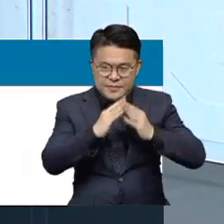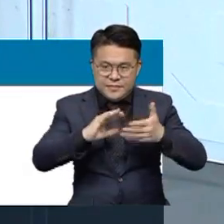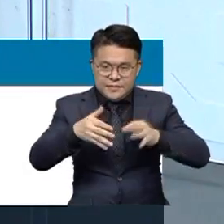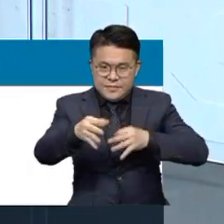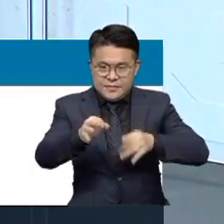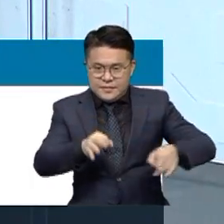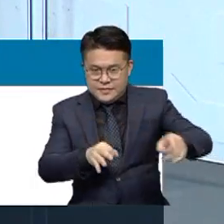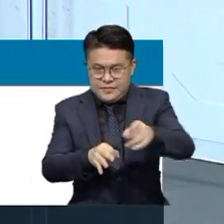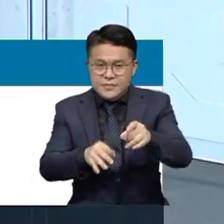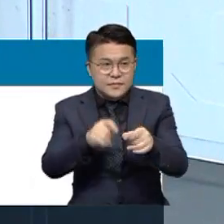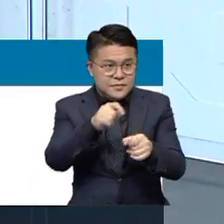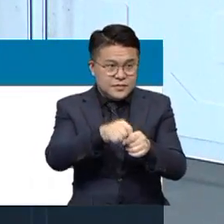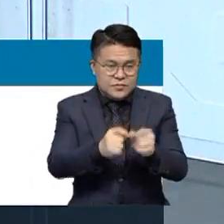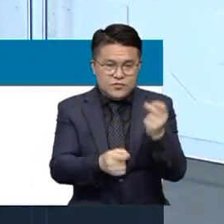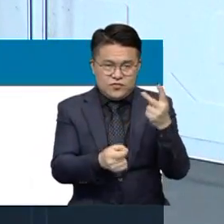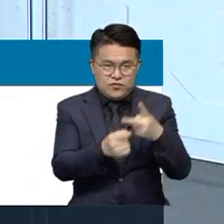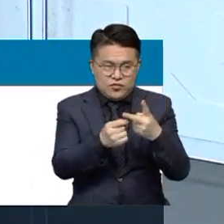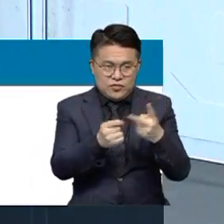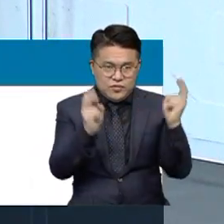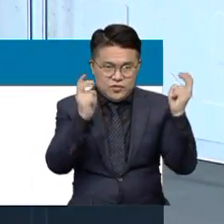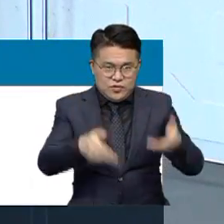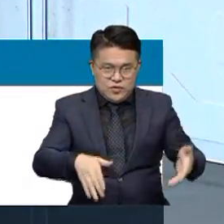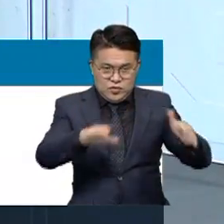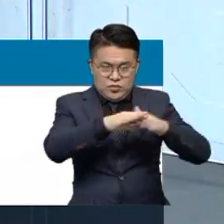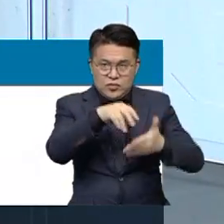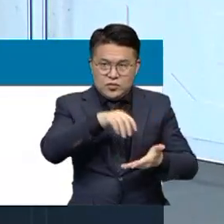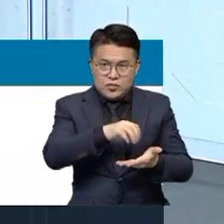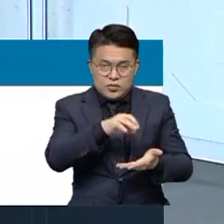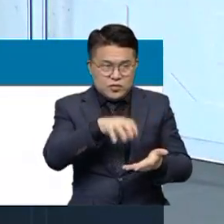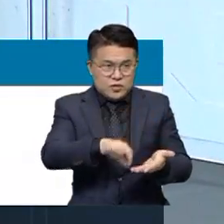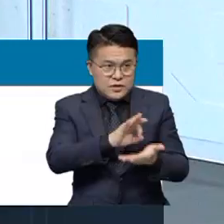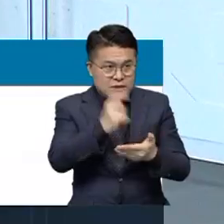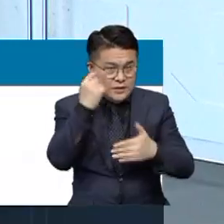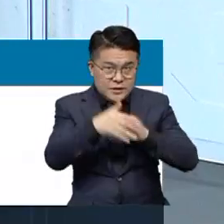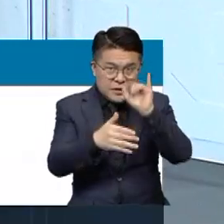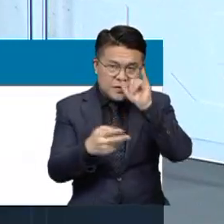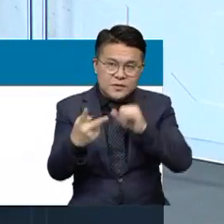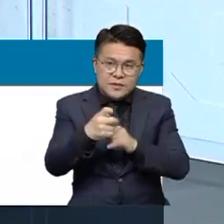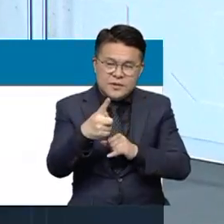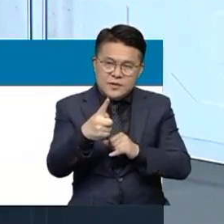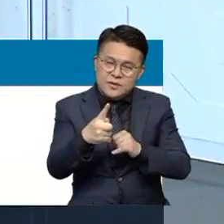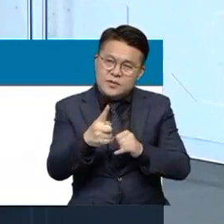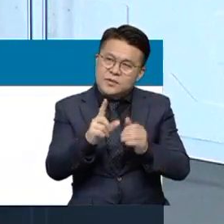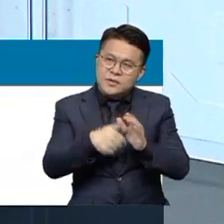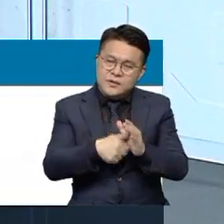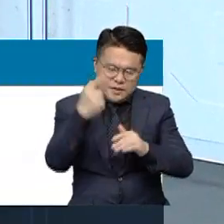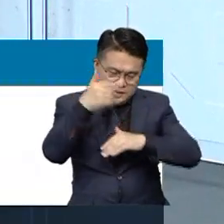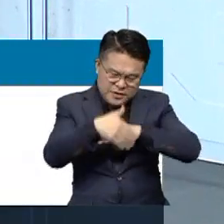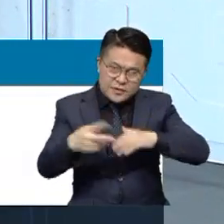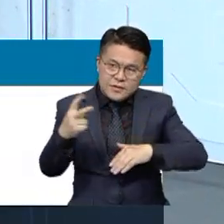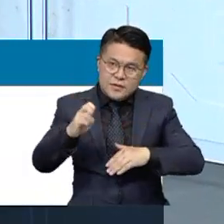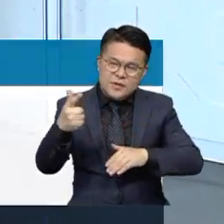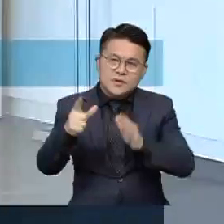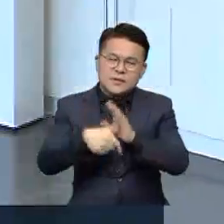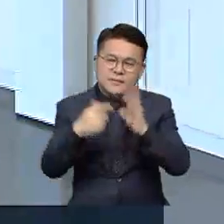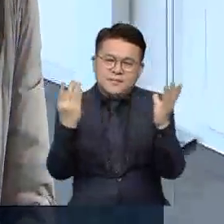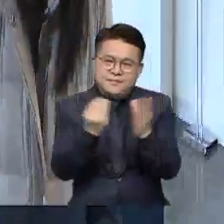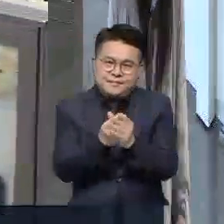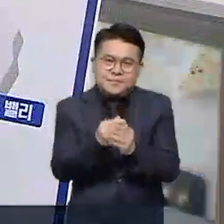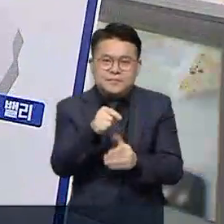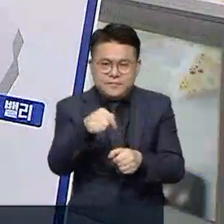주도하는 제2의 사옥으로 사용할 예정입니다. 2021년 1분기 중 설계를 시작해서 2026년 완공을 목표하고